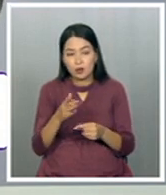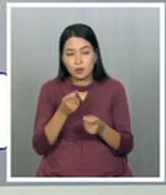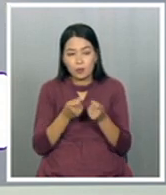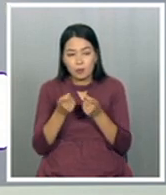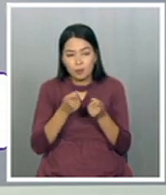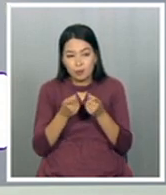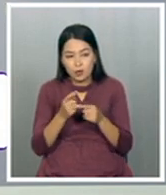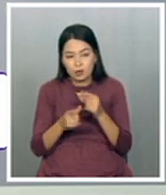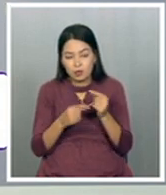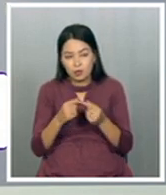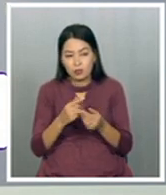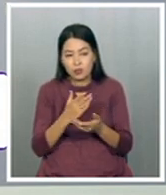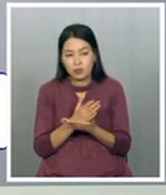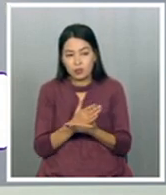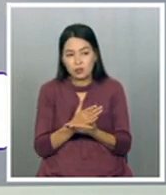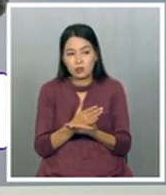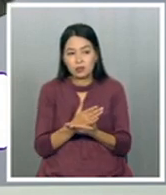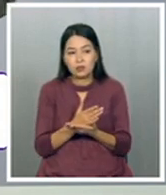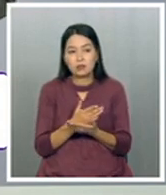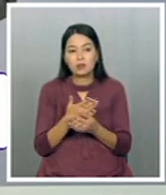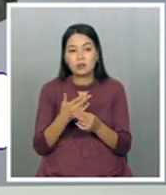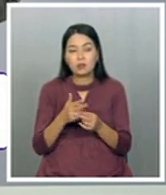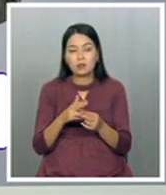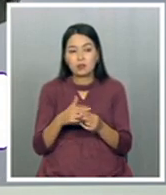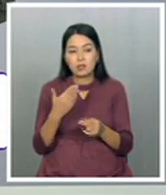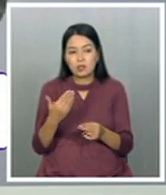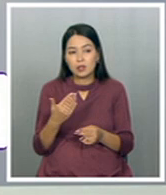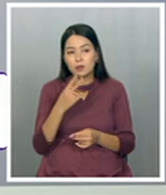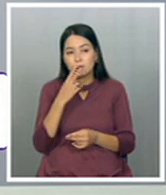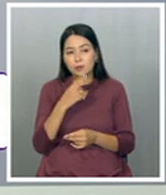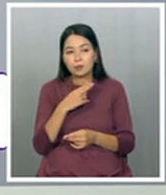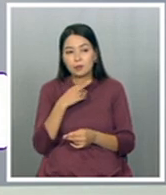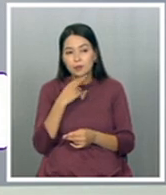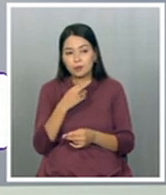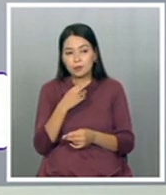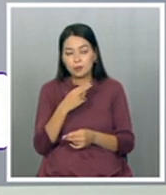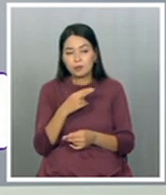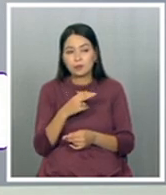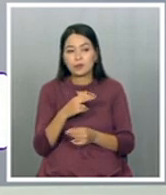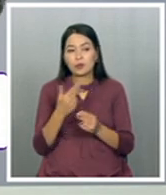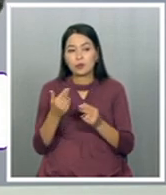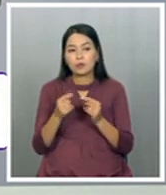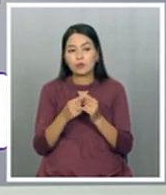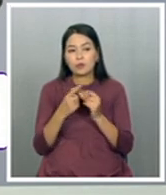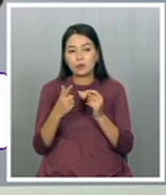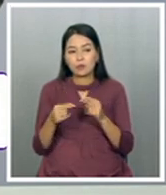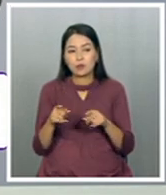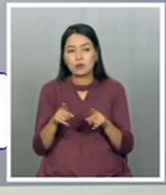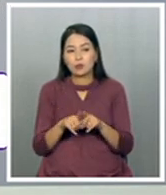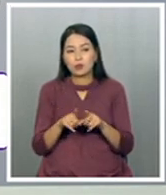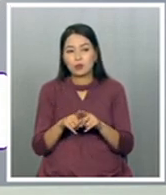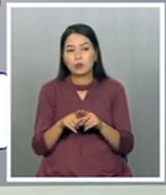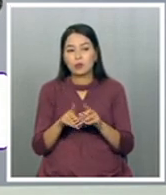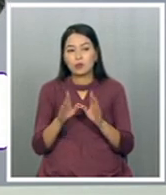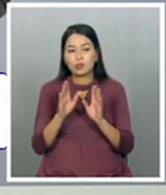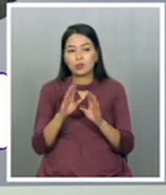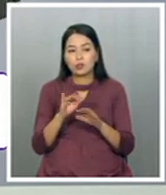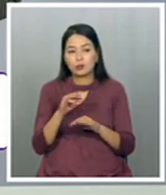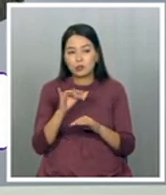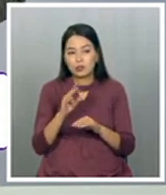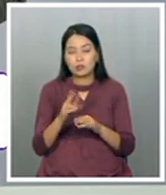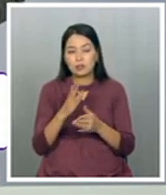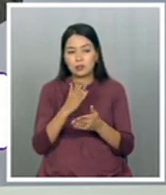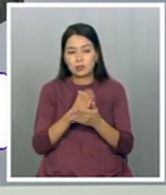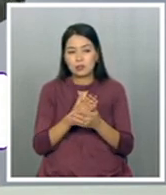келеді. Ал селе өсімдігін қарайтын болсаңыздар, олардың жапырақтары түтік тәрізді орналасқан.